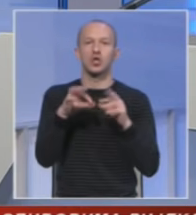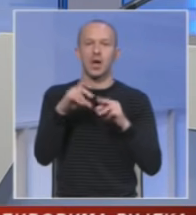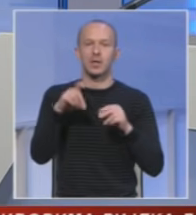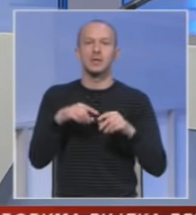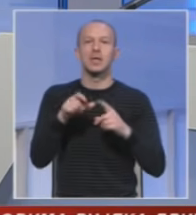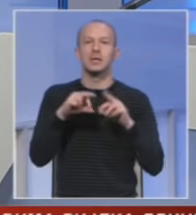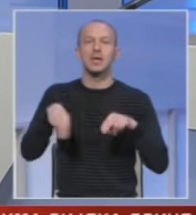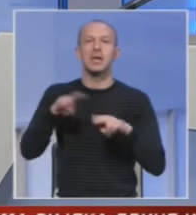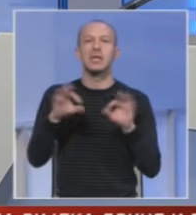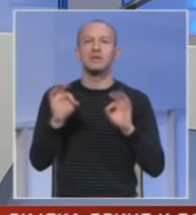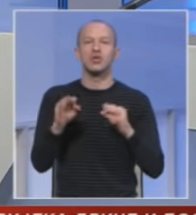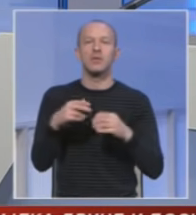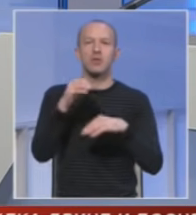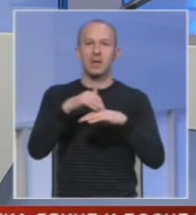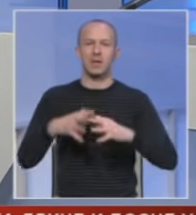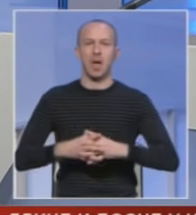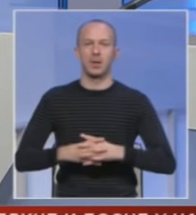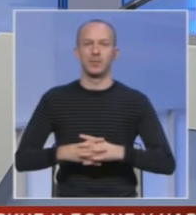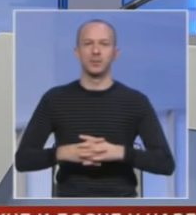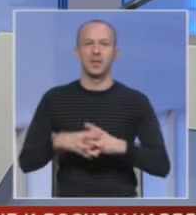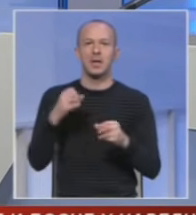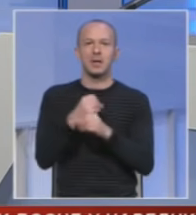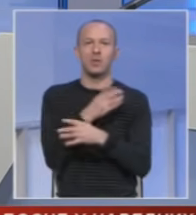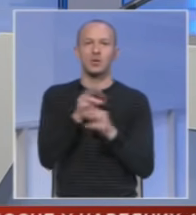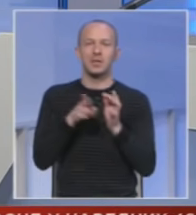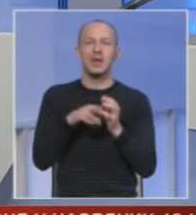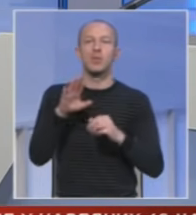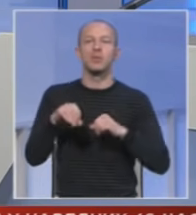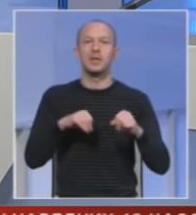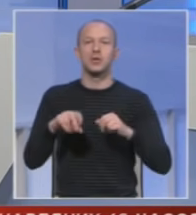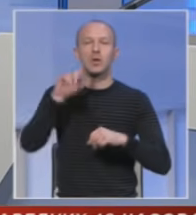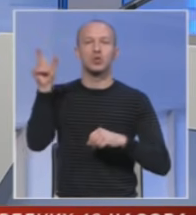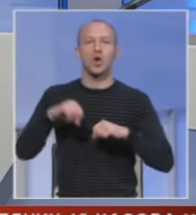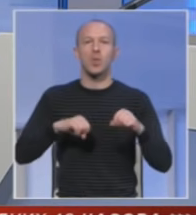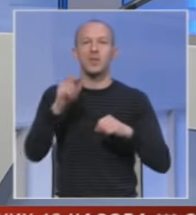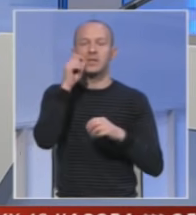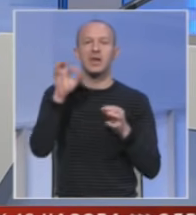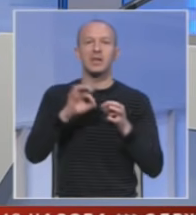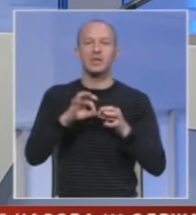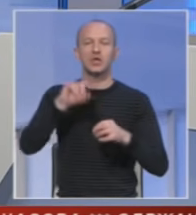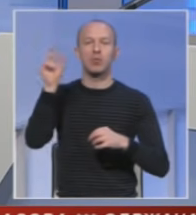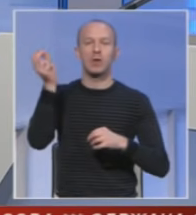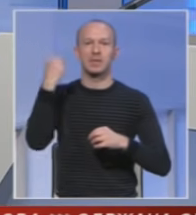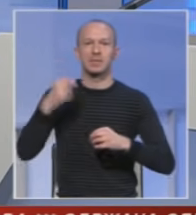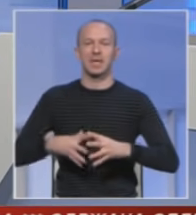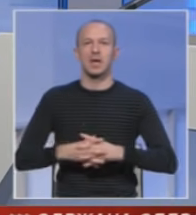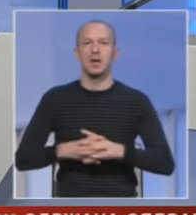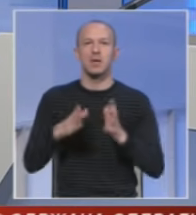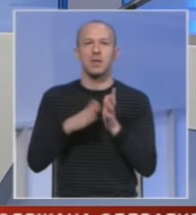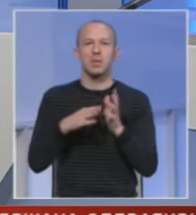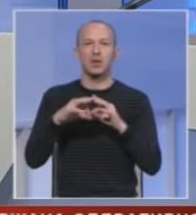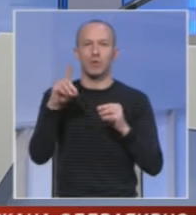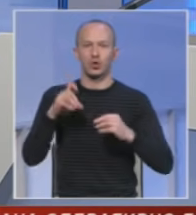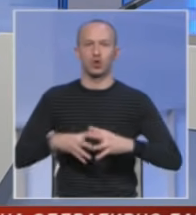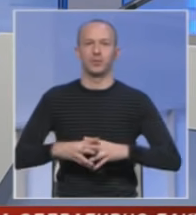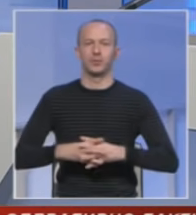Šaras sa najsvježijim informacijama. Gvozdene, s tobom je direktor Republičke uprave civilne zaštite Republike Srpske Milan